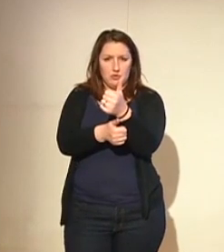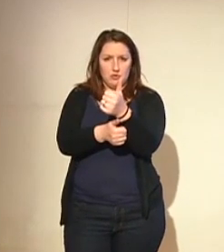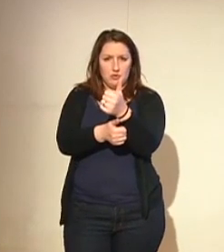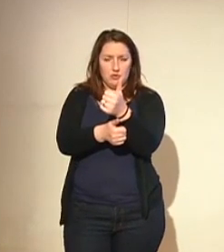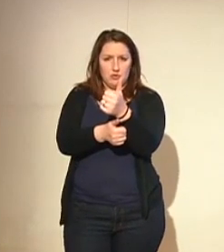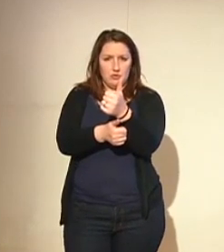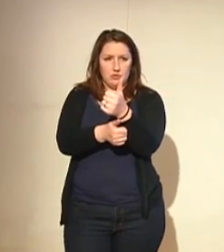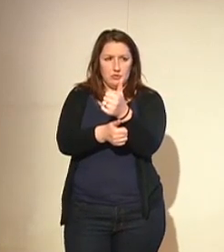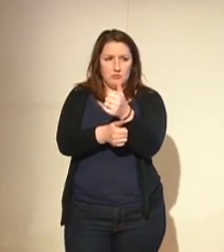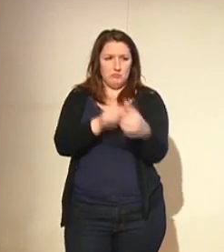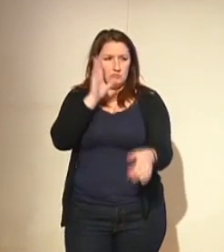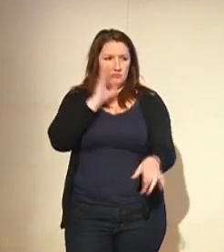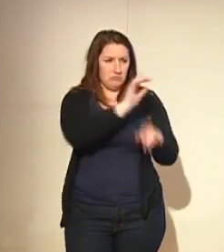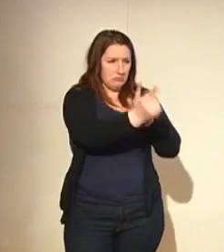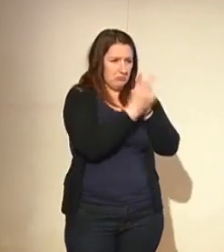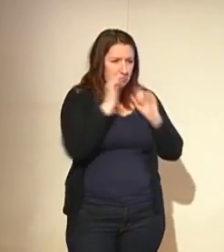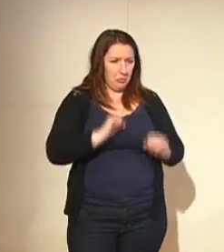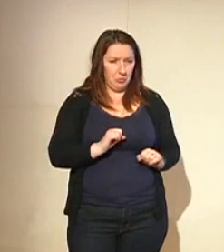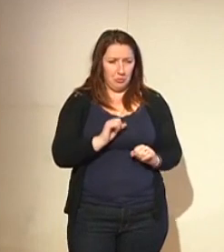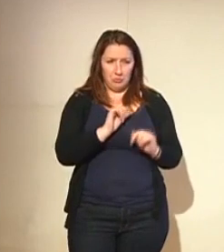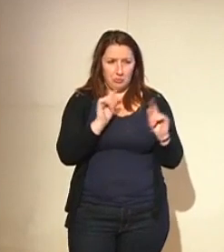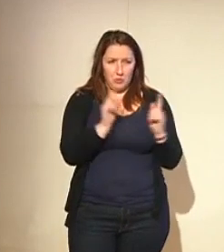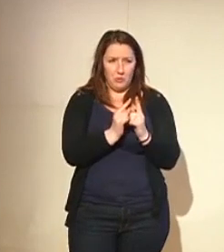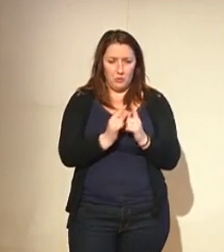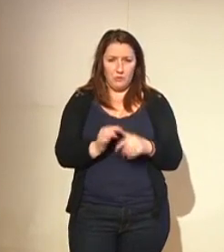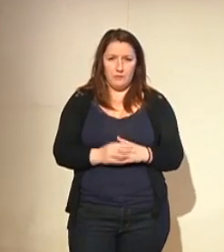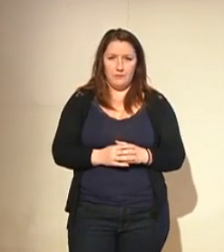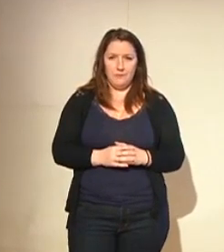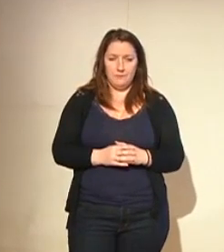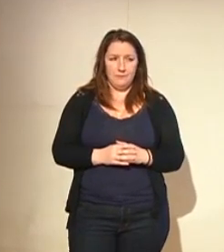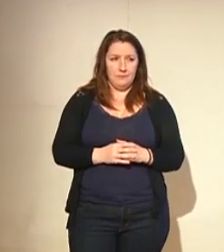vous pouvez venir me voir 2 minutes